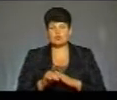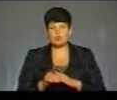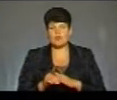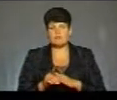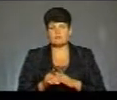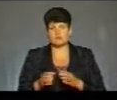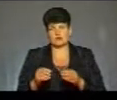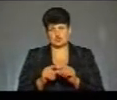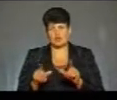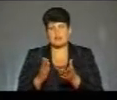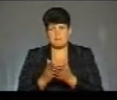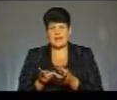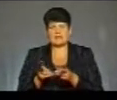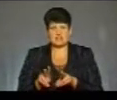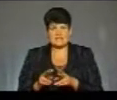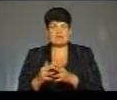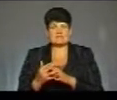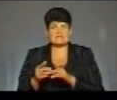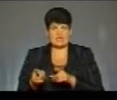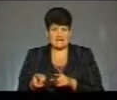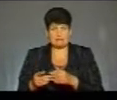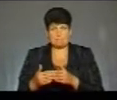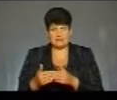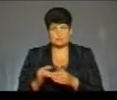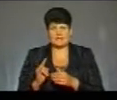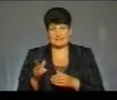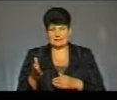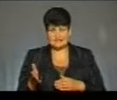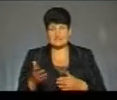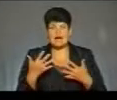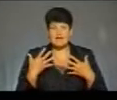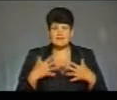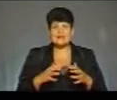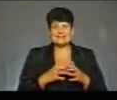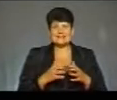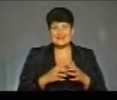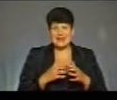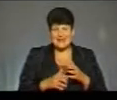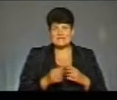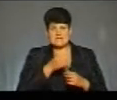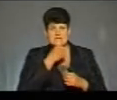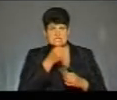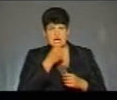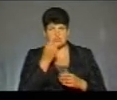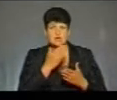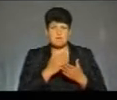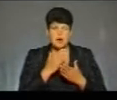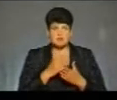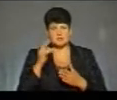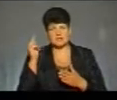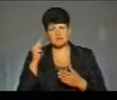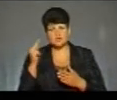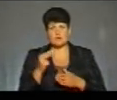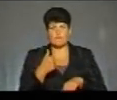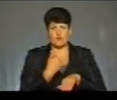мала б залишатися в селі, так, найближчому до дитини, а вже середня ланка і старша ланка мала би навчатися у